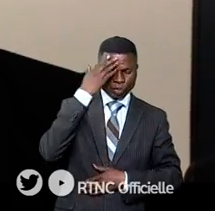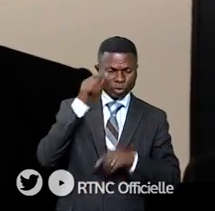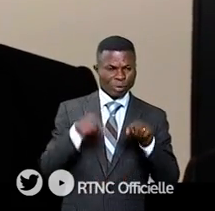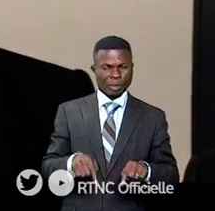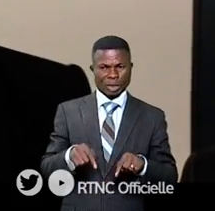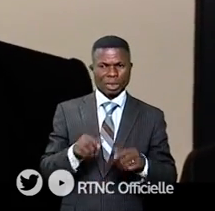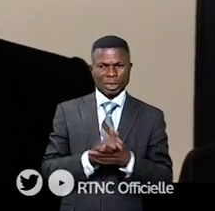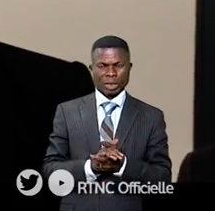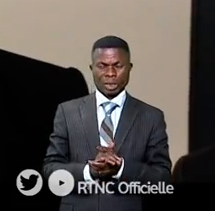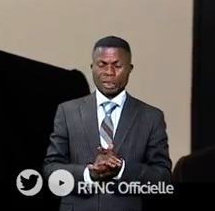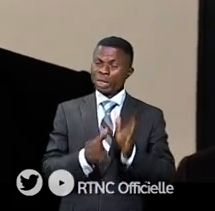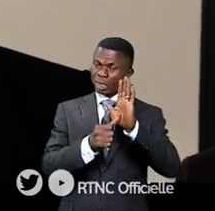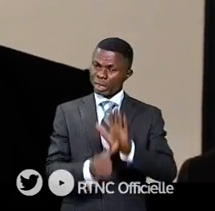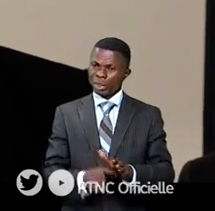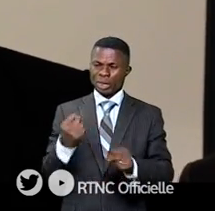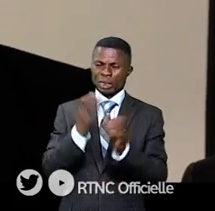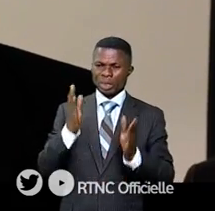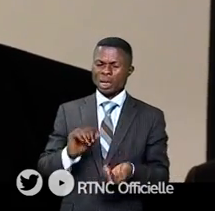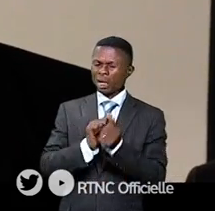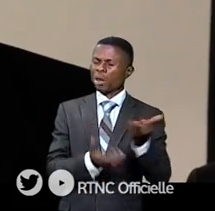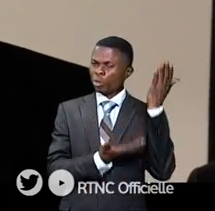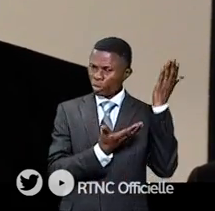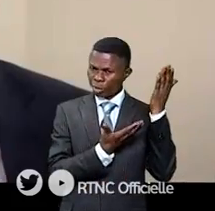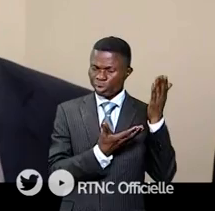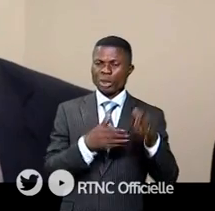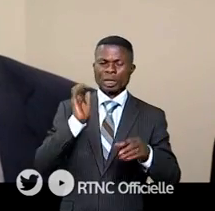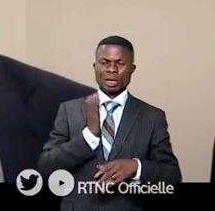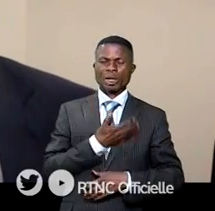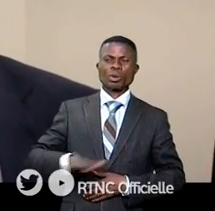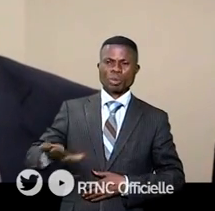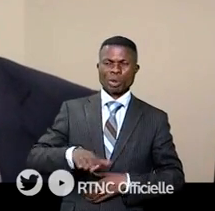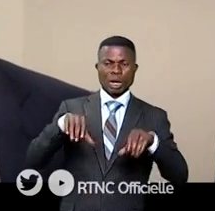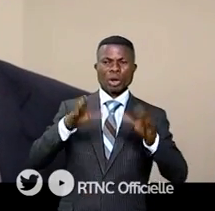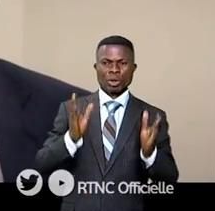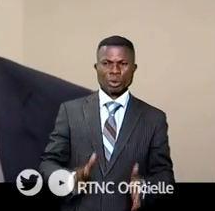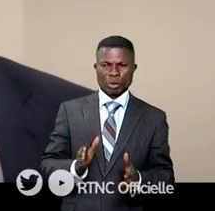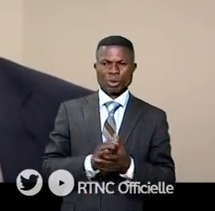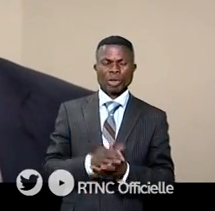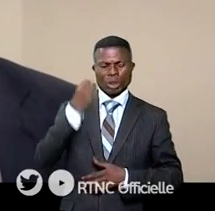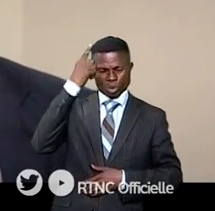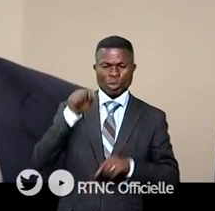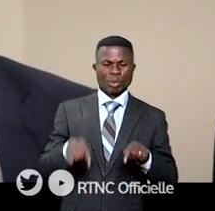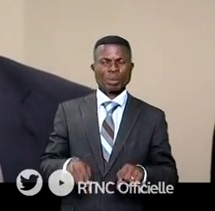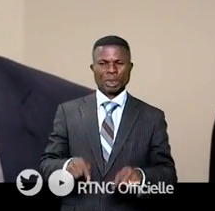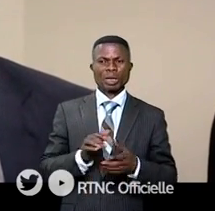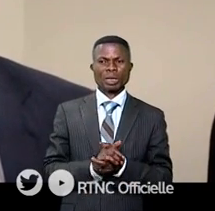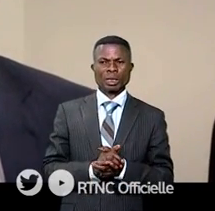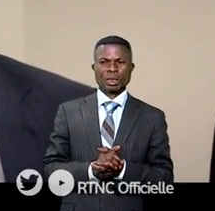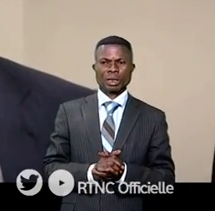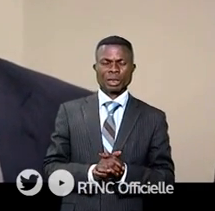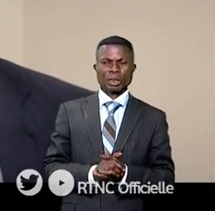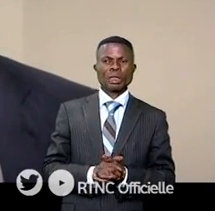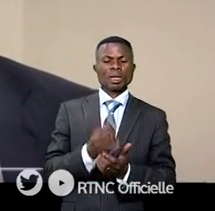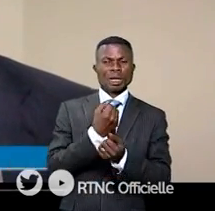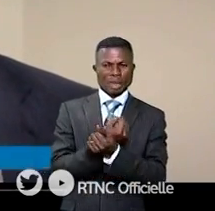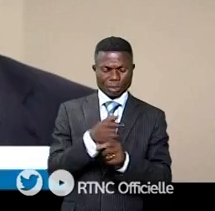actuellement, la sous-traitance est un sujet très épineux en RDC. Les Congolais comprennent maintenant que la RSP est